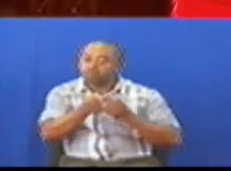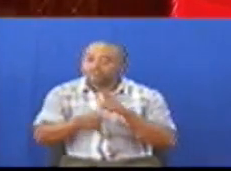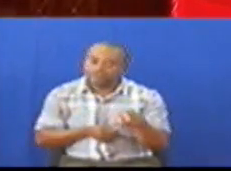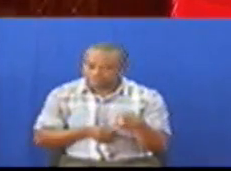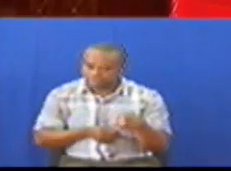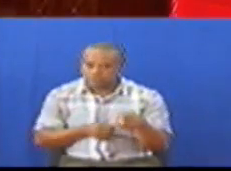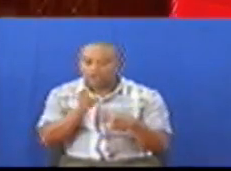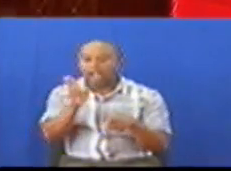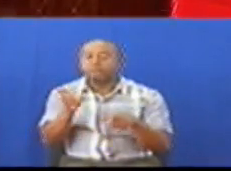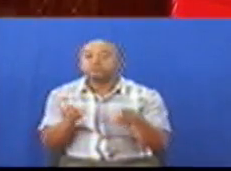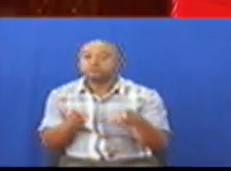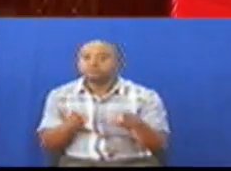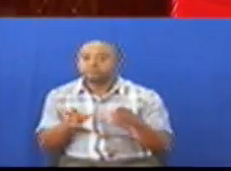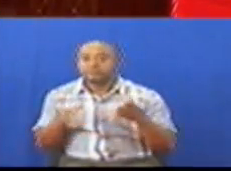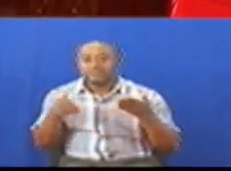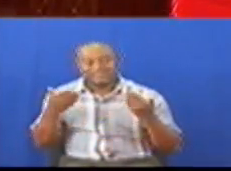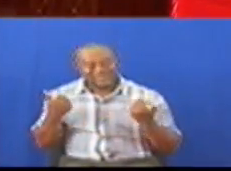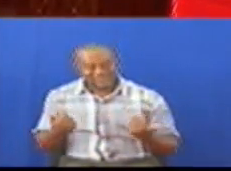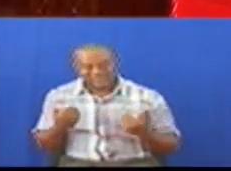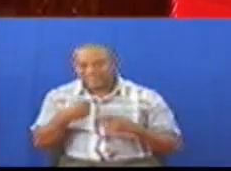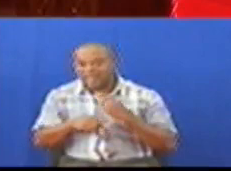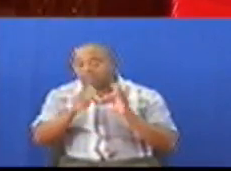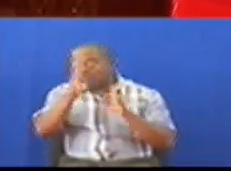wa halmashauri. Hivyo kwa hali ya kawaida